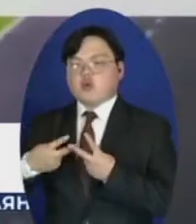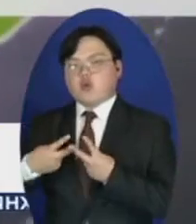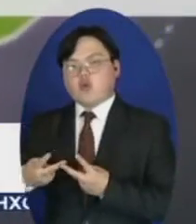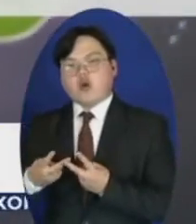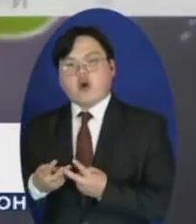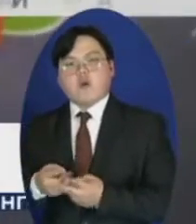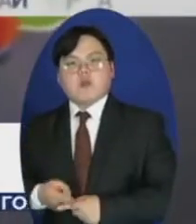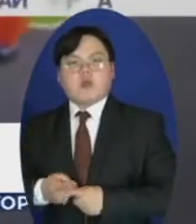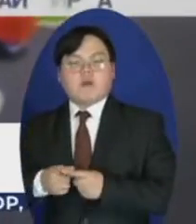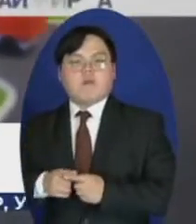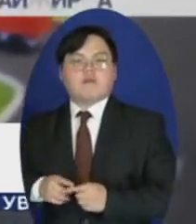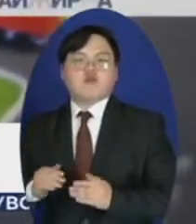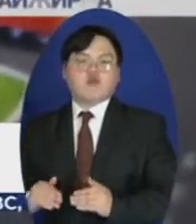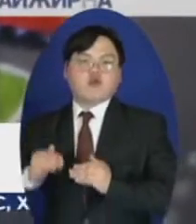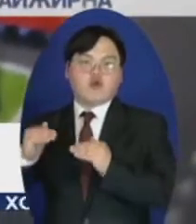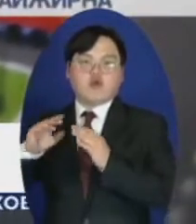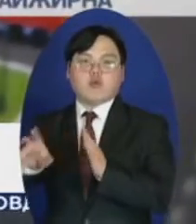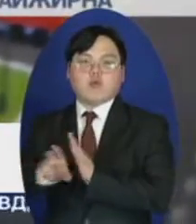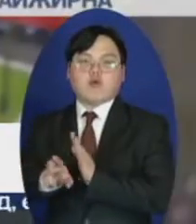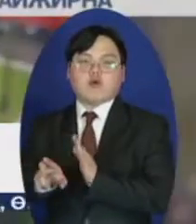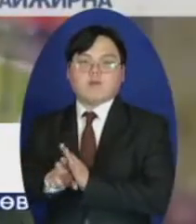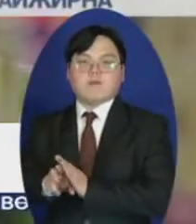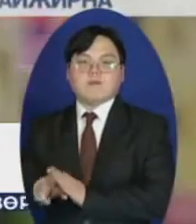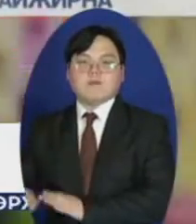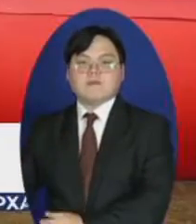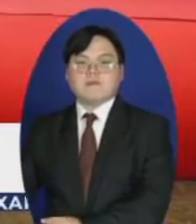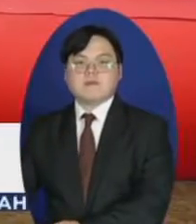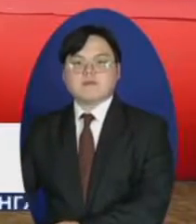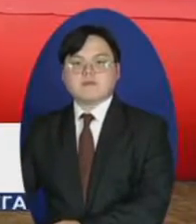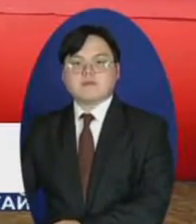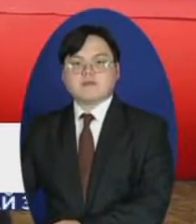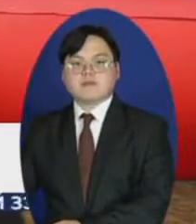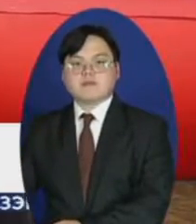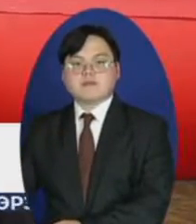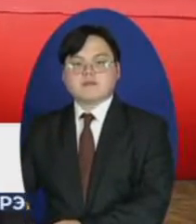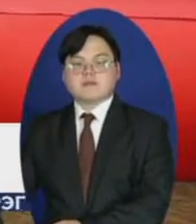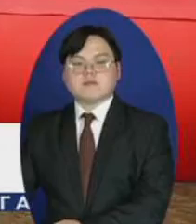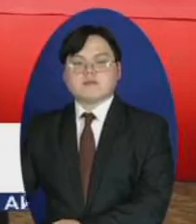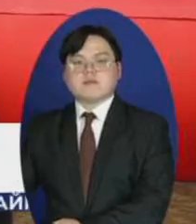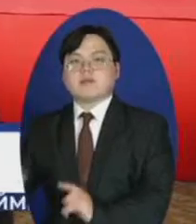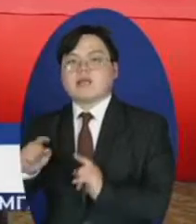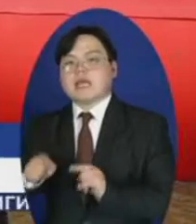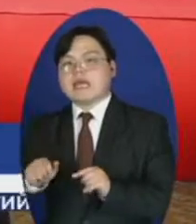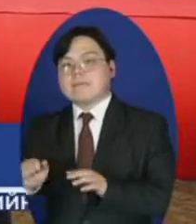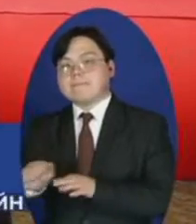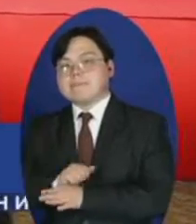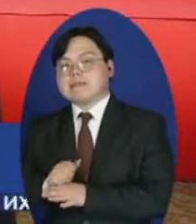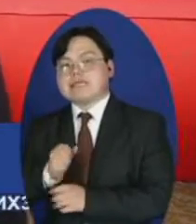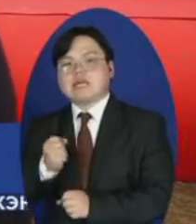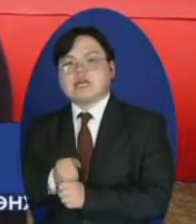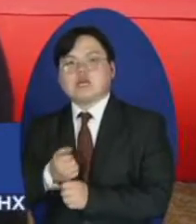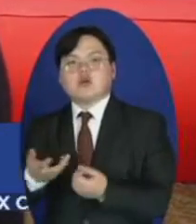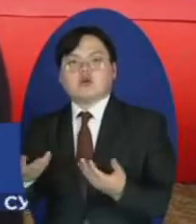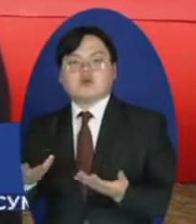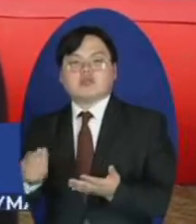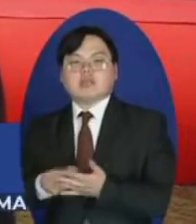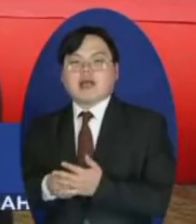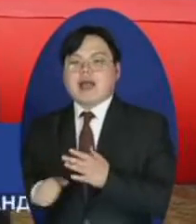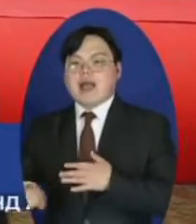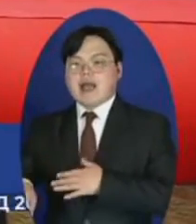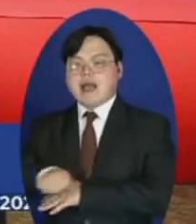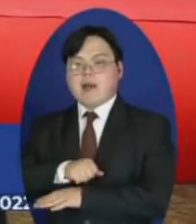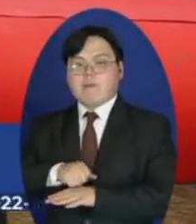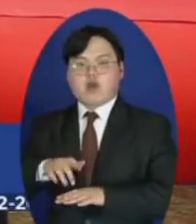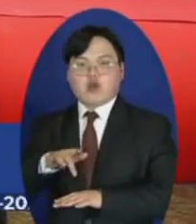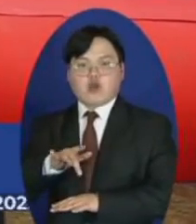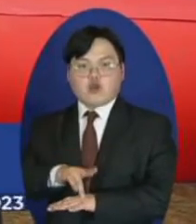үйлдвэрлэл үйлчлэлээ өргөжин төлөх боломж хүрдэн гэдгийг нутгийн иргэд хэлж байна. За, энэ бэлтгэл хүрээнд биднээс бас одоо аймгийн